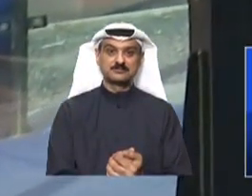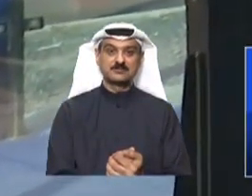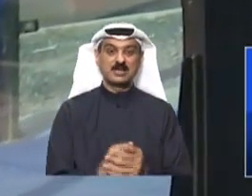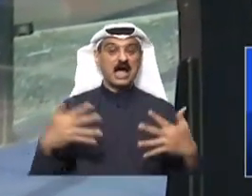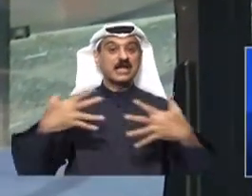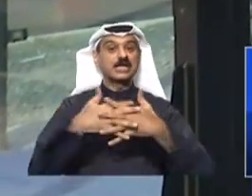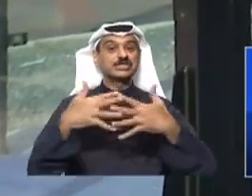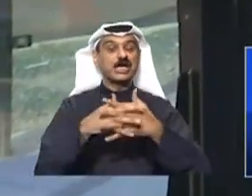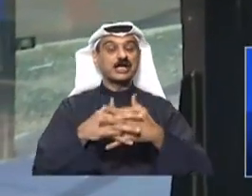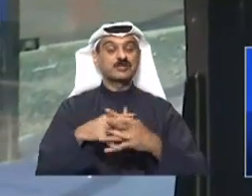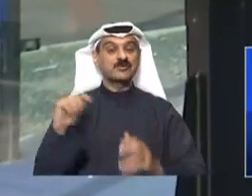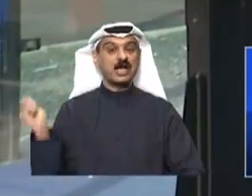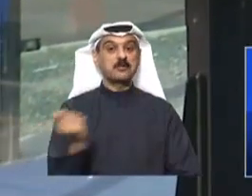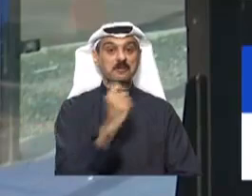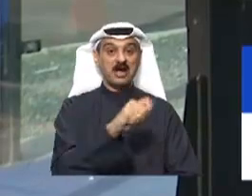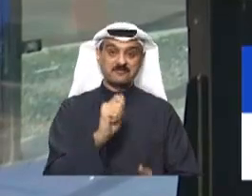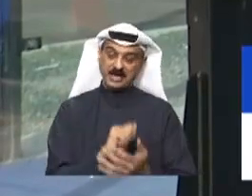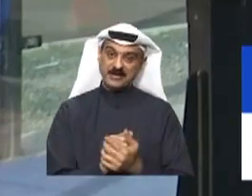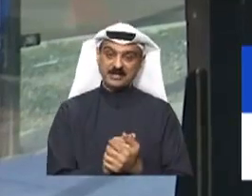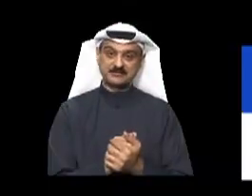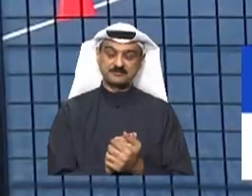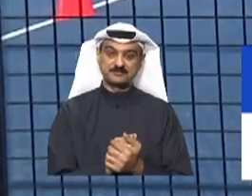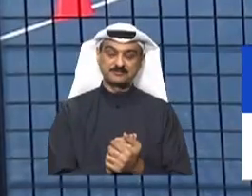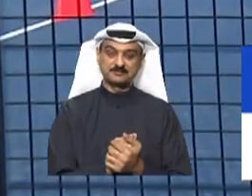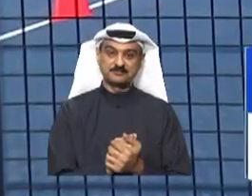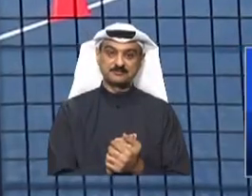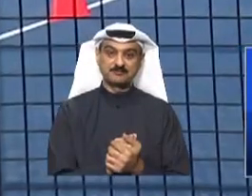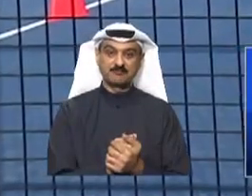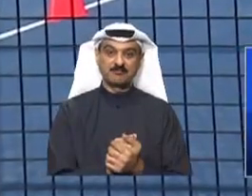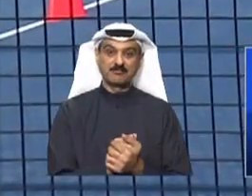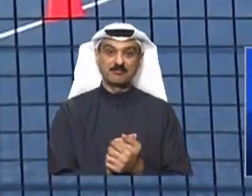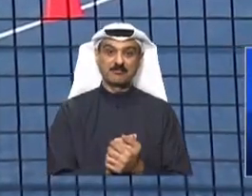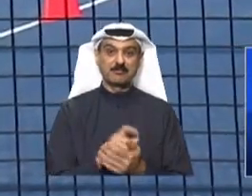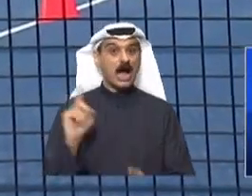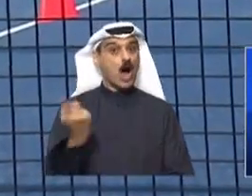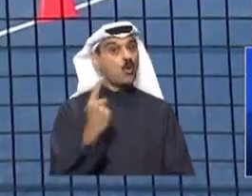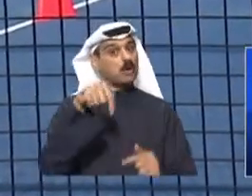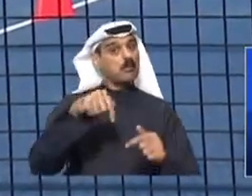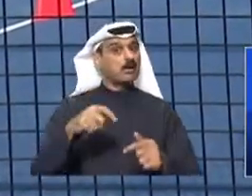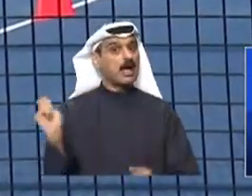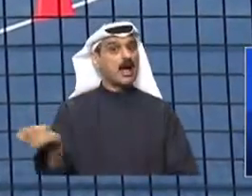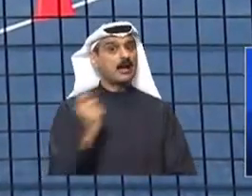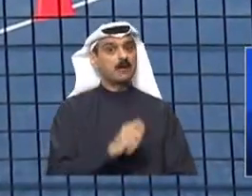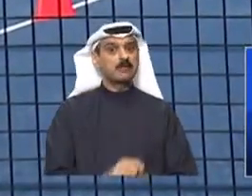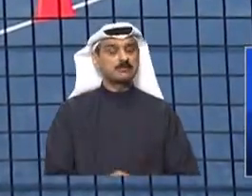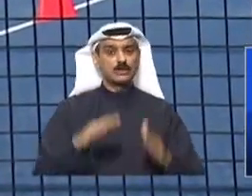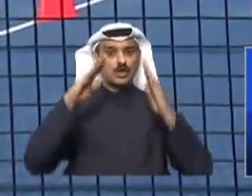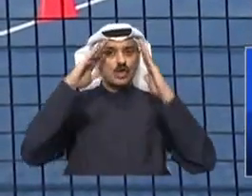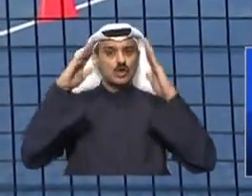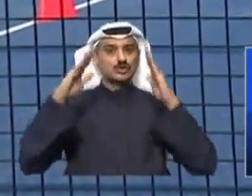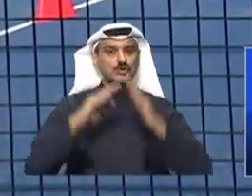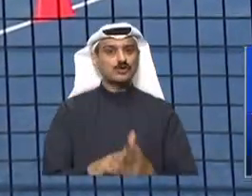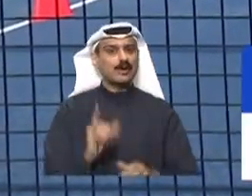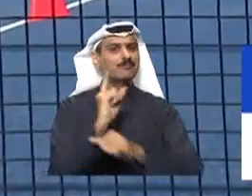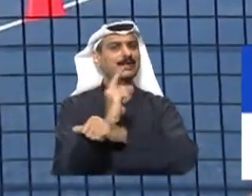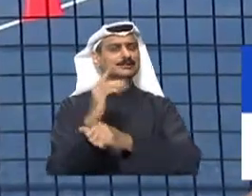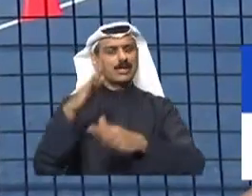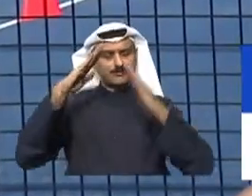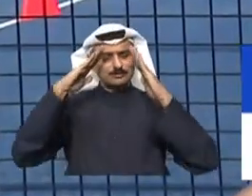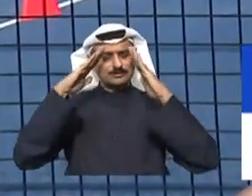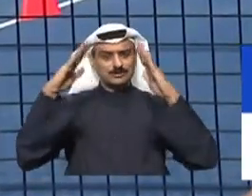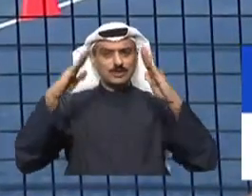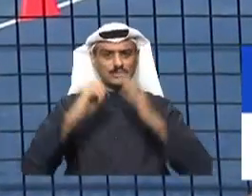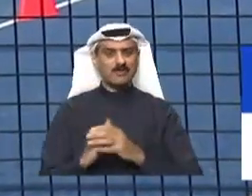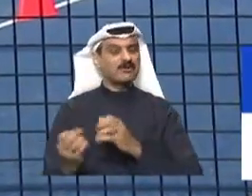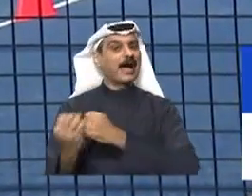شاركت بالبادل وايد وناسة. أنا والله أول مرة إني الصراحة ألعبه، بس مشكورا من أستاذ محمد جابر، أستاذي